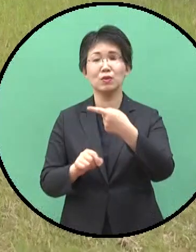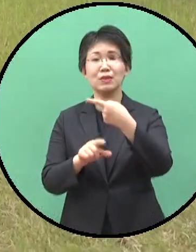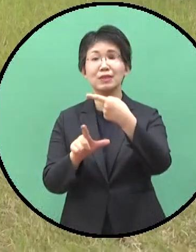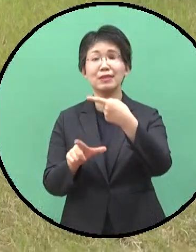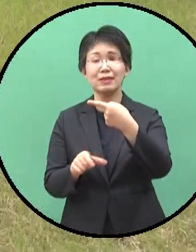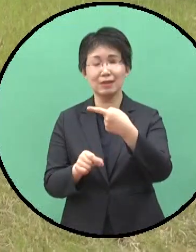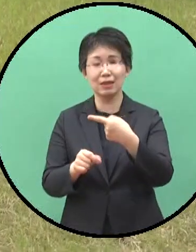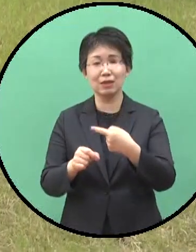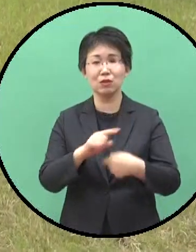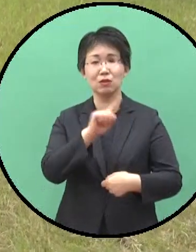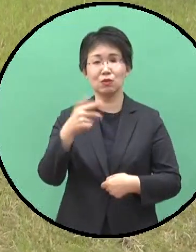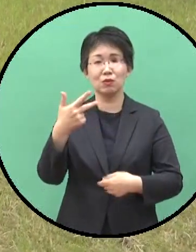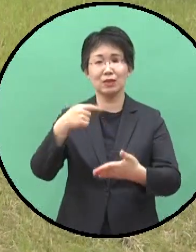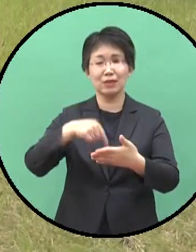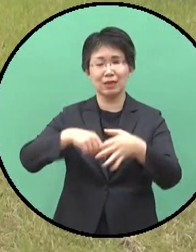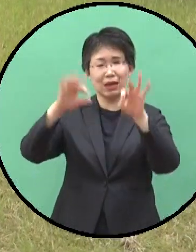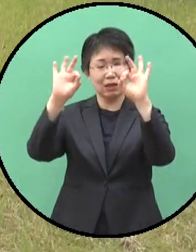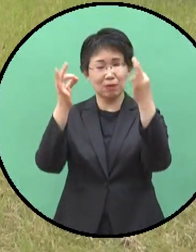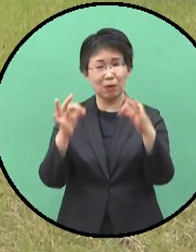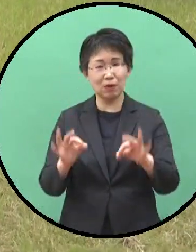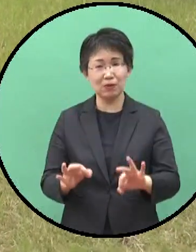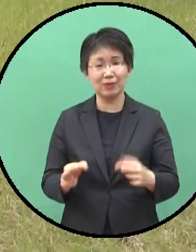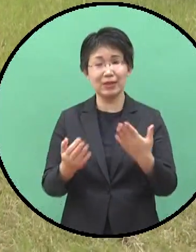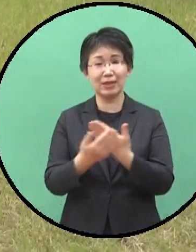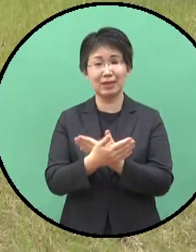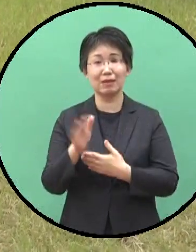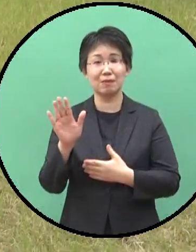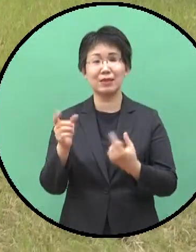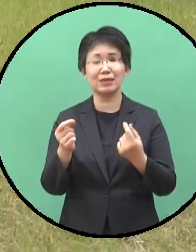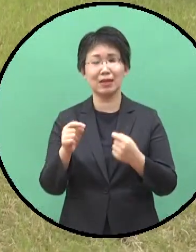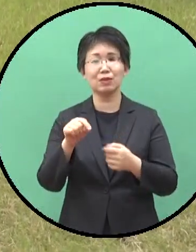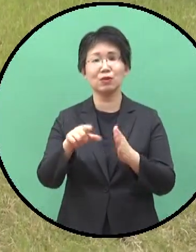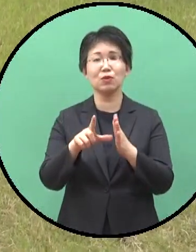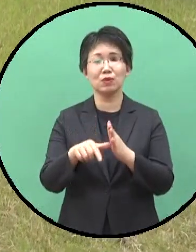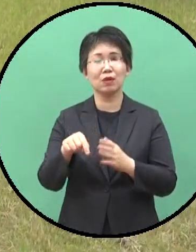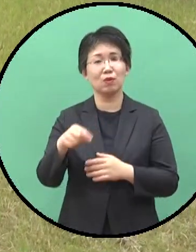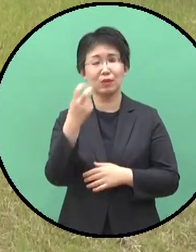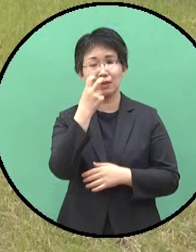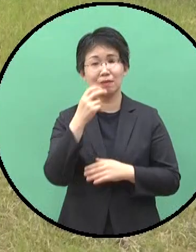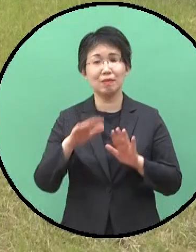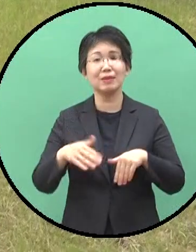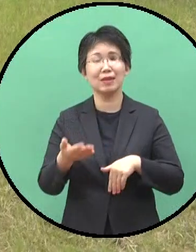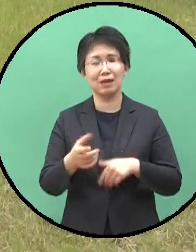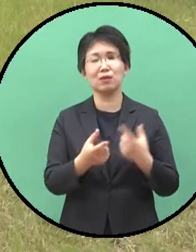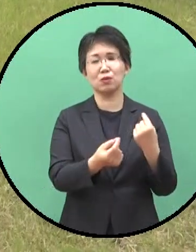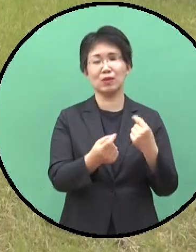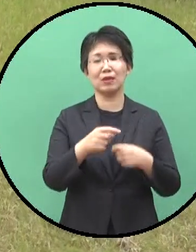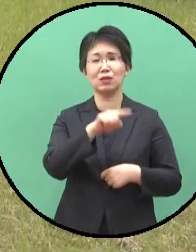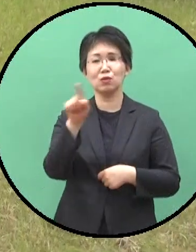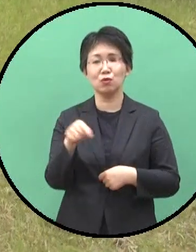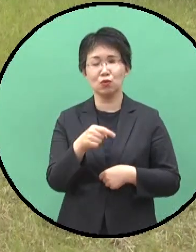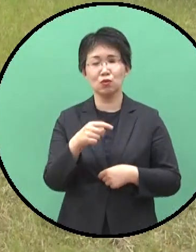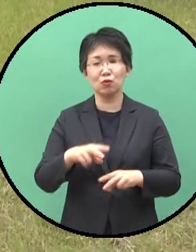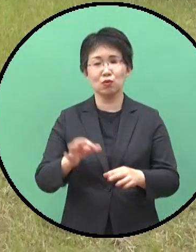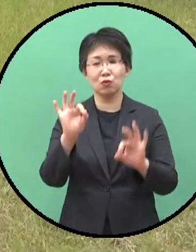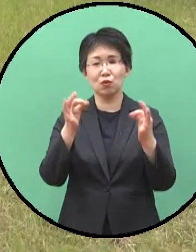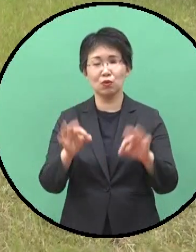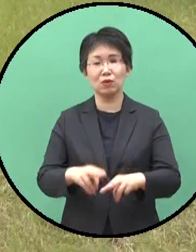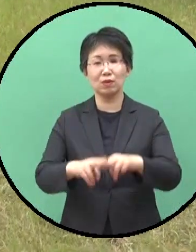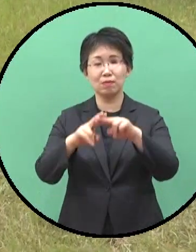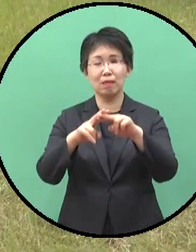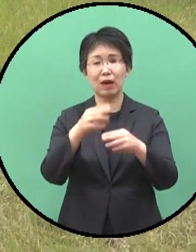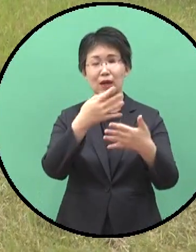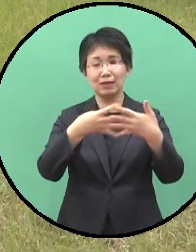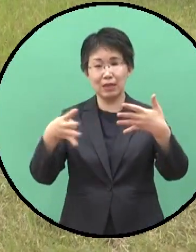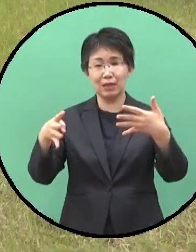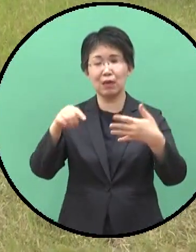1月には津市内でも大雪となりましたけど、はいはいはい、その際はじゃあ結構積もっていたんですか。はい、 津の積雪のデータはここで測ったデータ